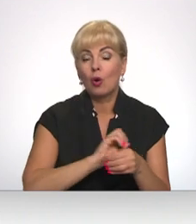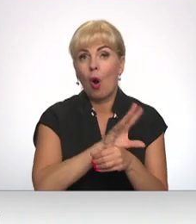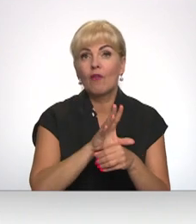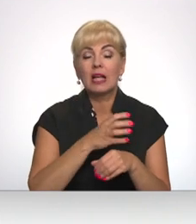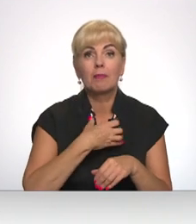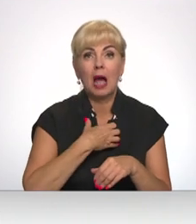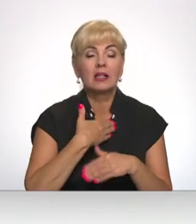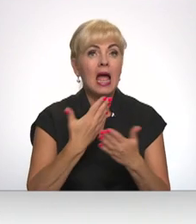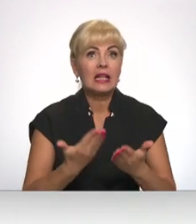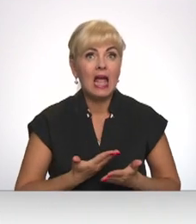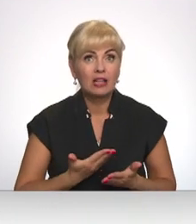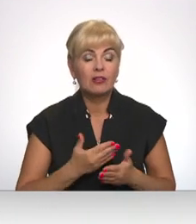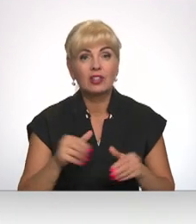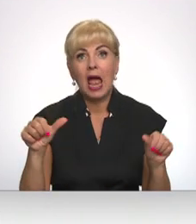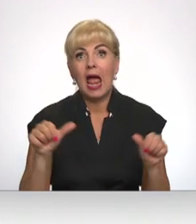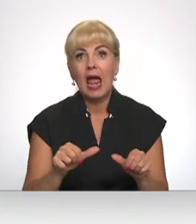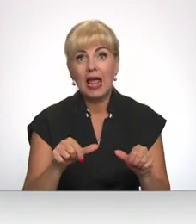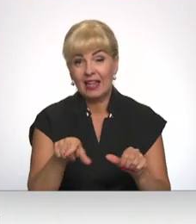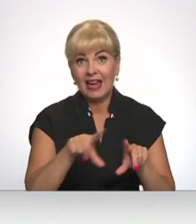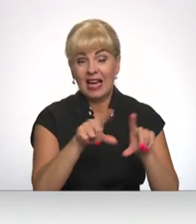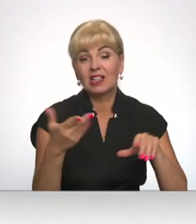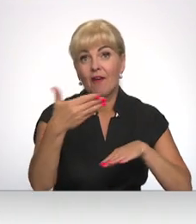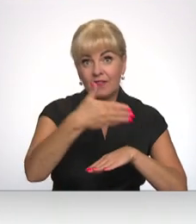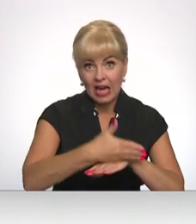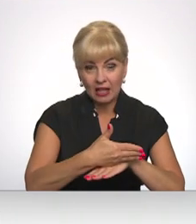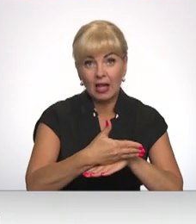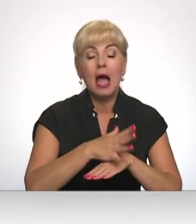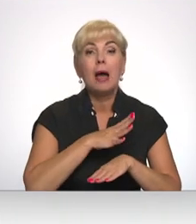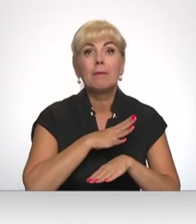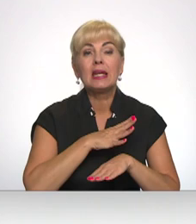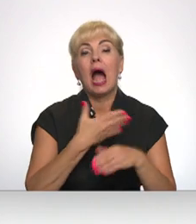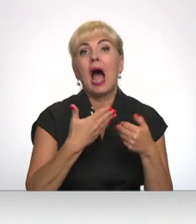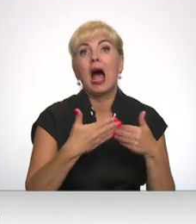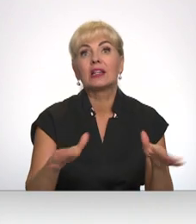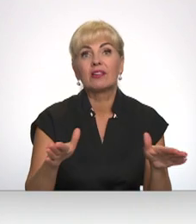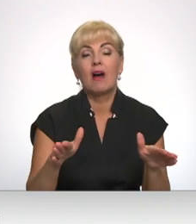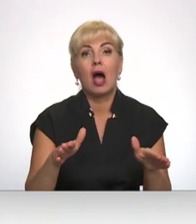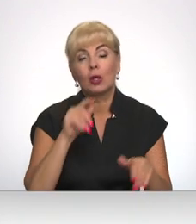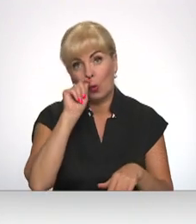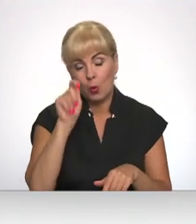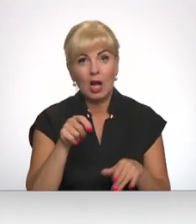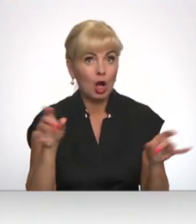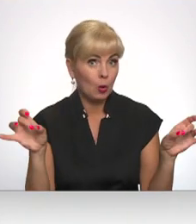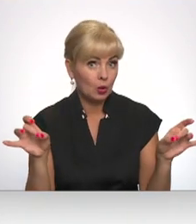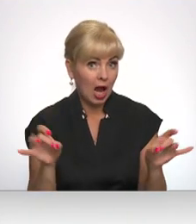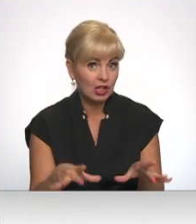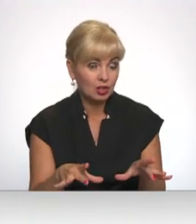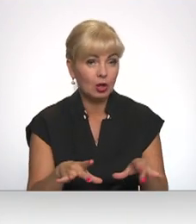Covid-pandēmiju nepārdzīvojušas ēdināšanas iestādes vietā, viņi bija Gaunu ciemā atvēra Ukraiņu restorānu.